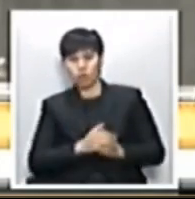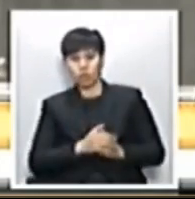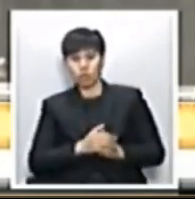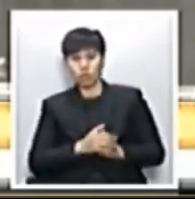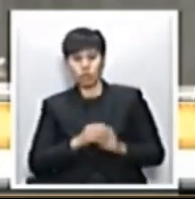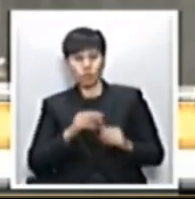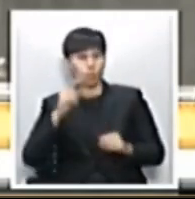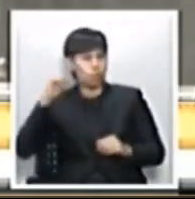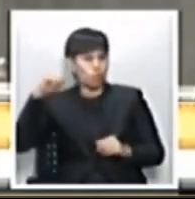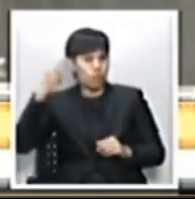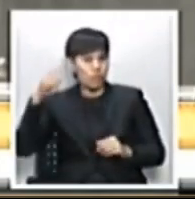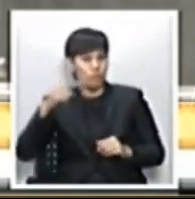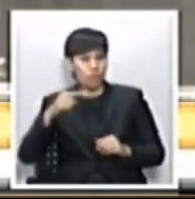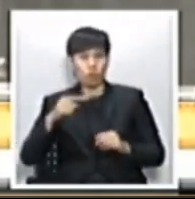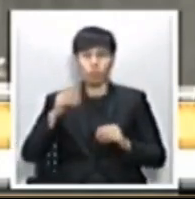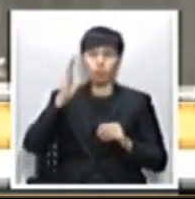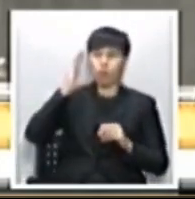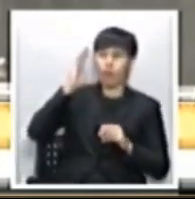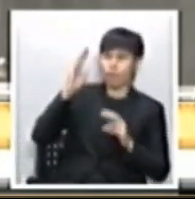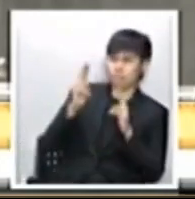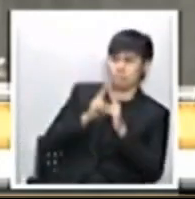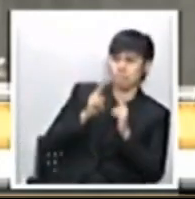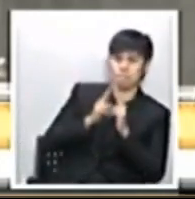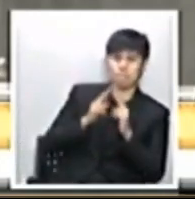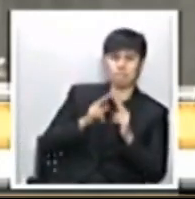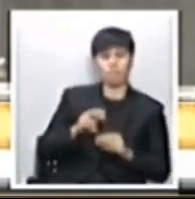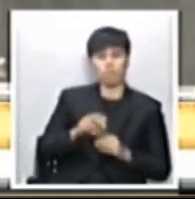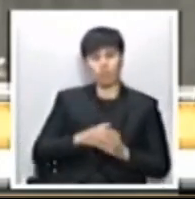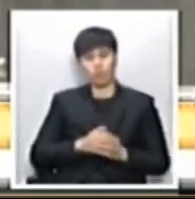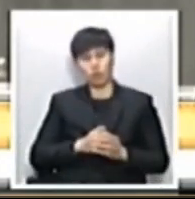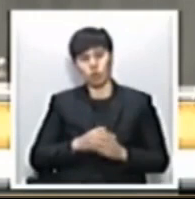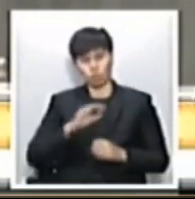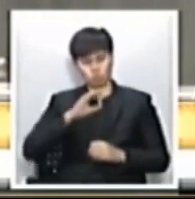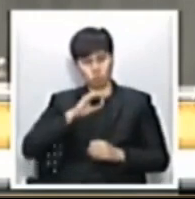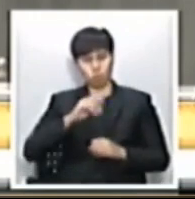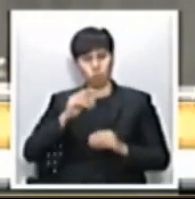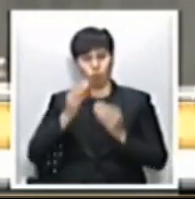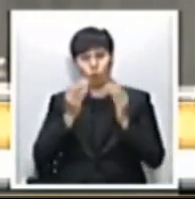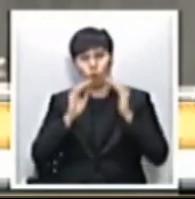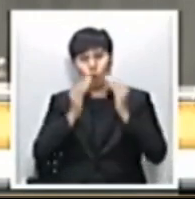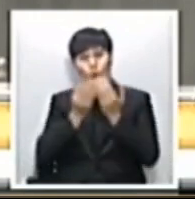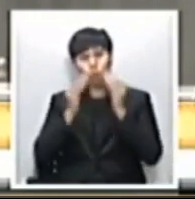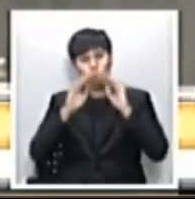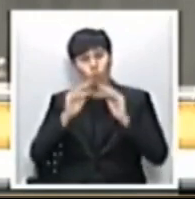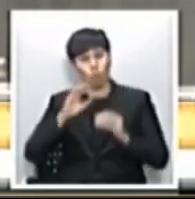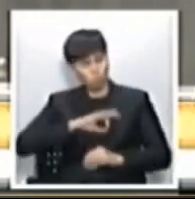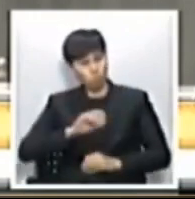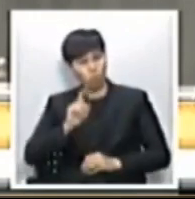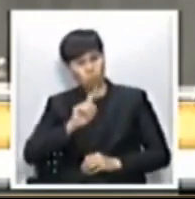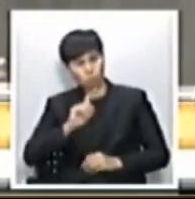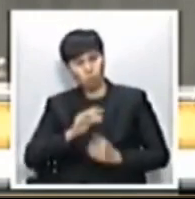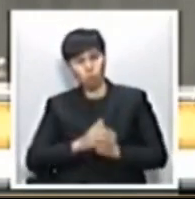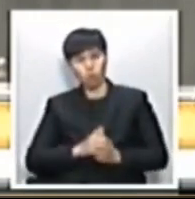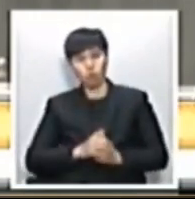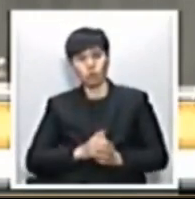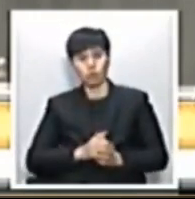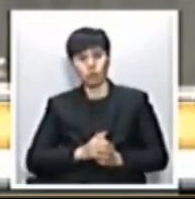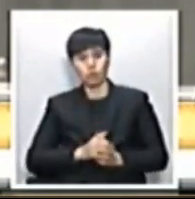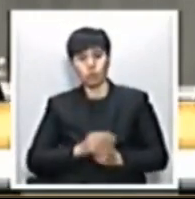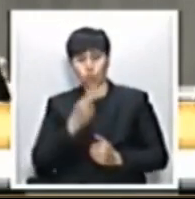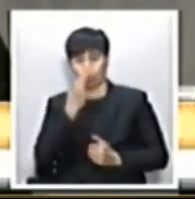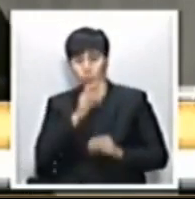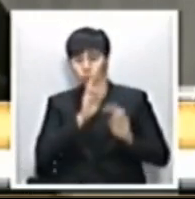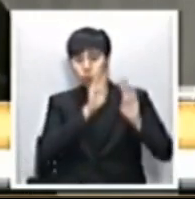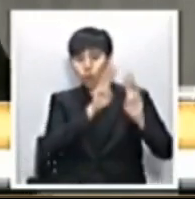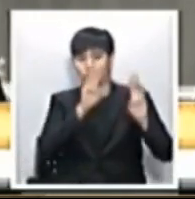นี่ยครอบครัวหรือผู้รับผลเนี่ยรู้สึกยังไงดิฉันกลับไปดูในเว็บไซต์ของ